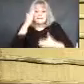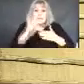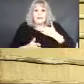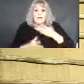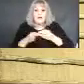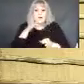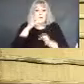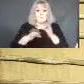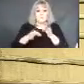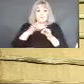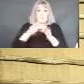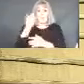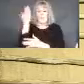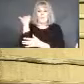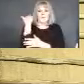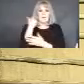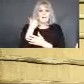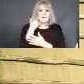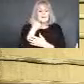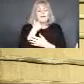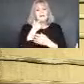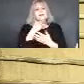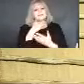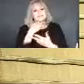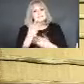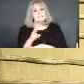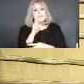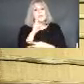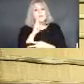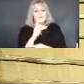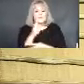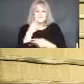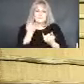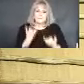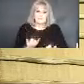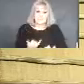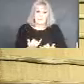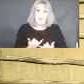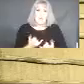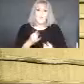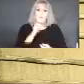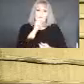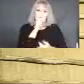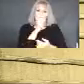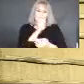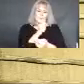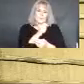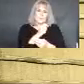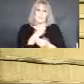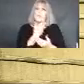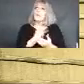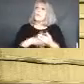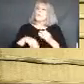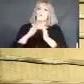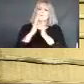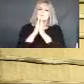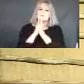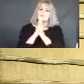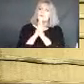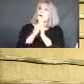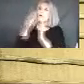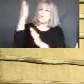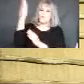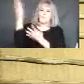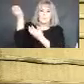jy besef vandag, dit is nie jou verpligtinge wat jy moet nakom nie, dit is beloftes wat nou waar word in jy werk saam met die